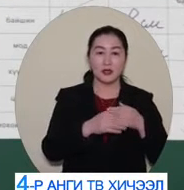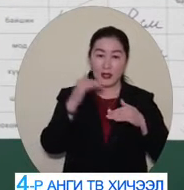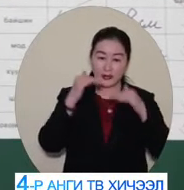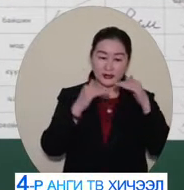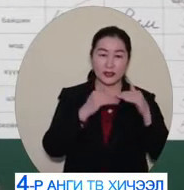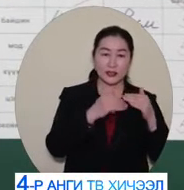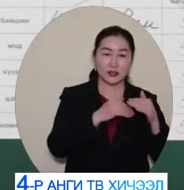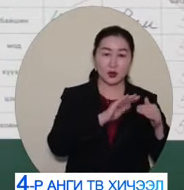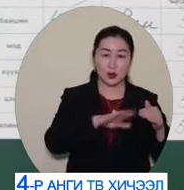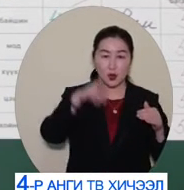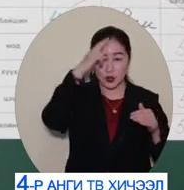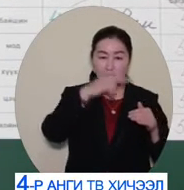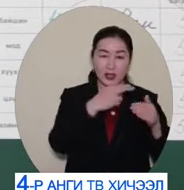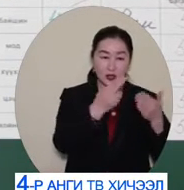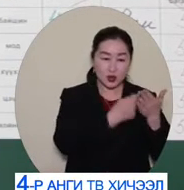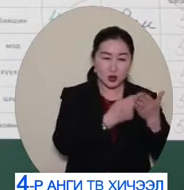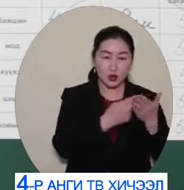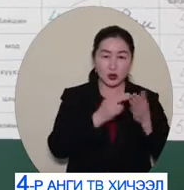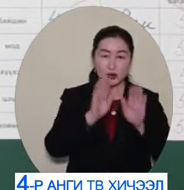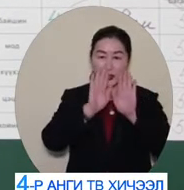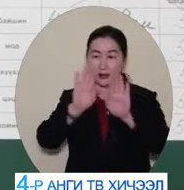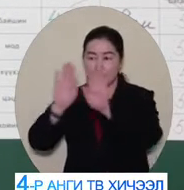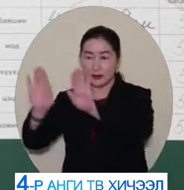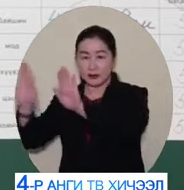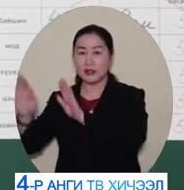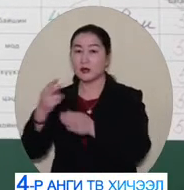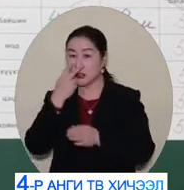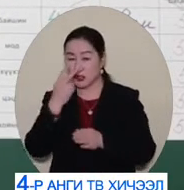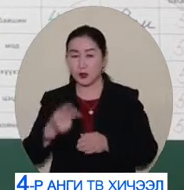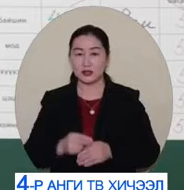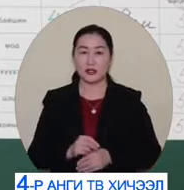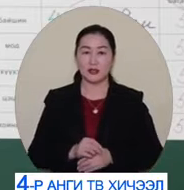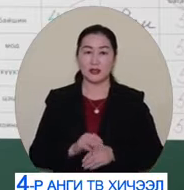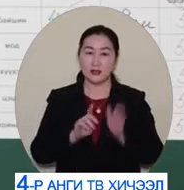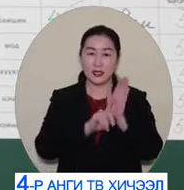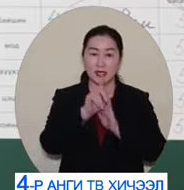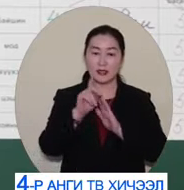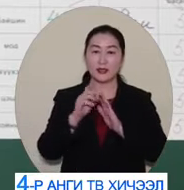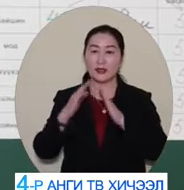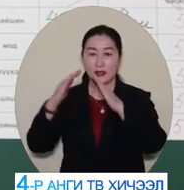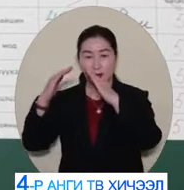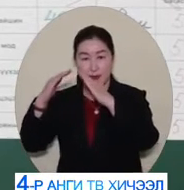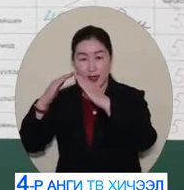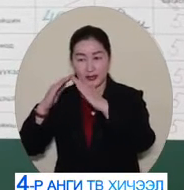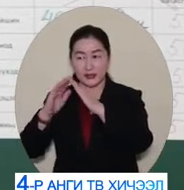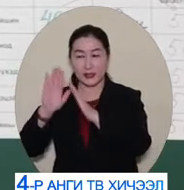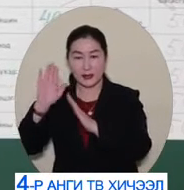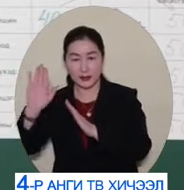нь энэ одоо зурсан хавцан дээр нөгөө зургнуудаа тавьж үзье. Цаг хэмнэх үүднээс тийм ээ. За эхлээд байшингаа тавилаа.